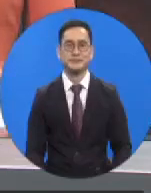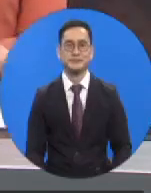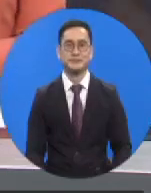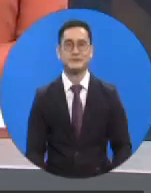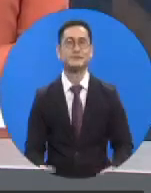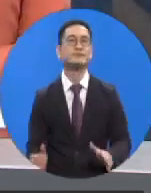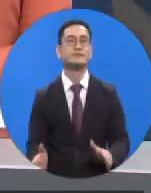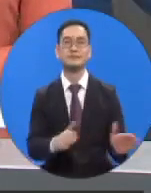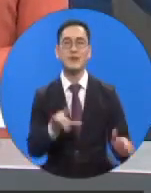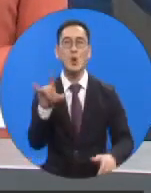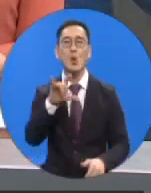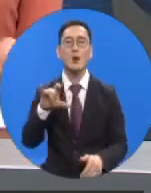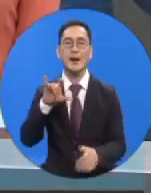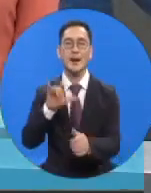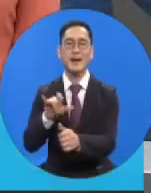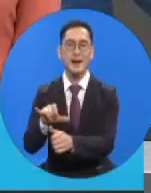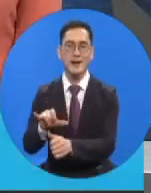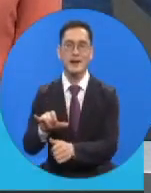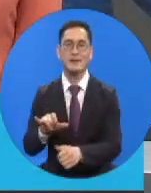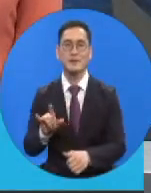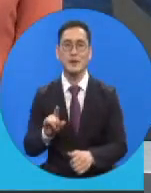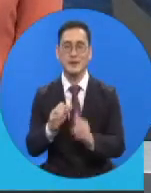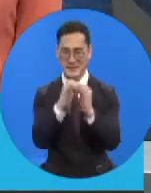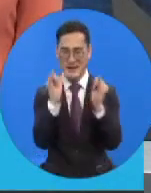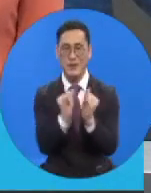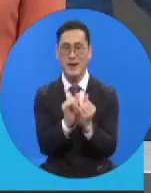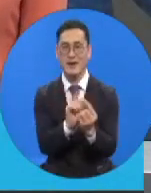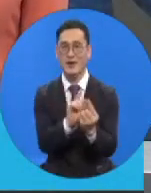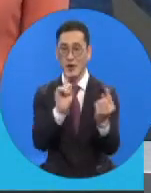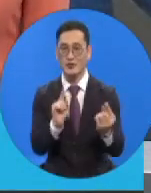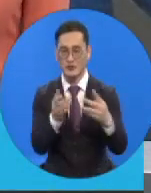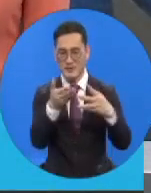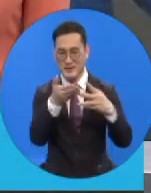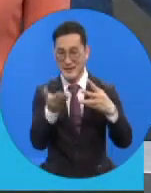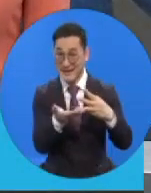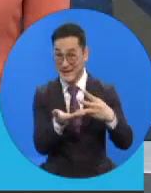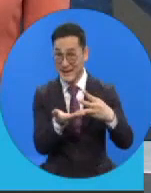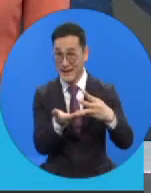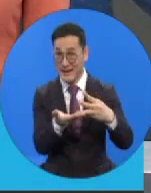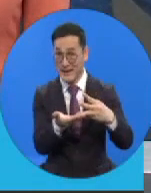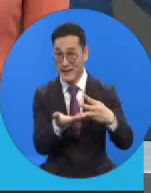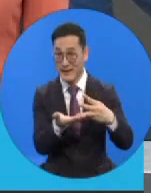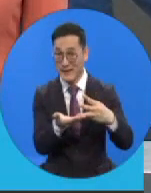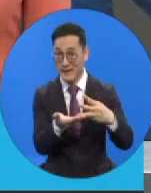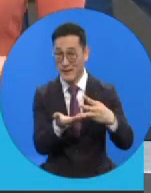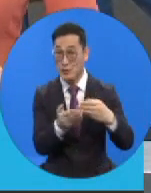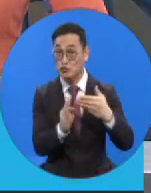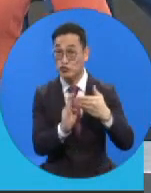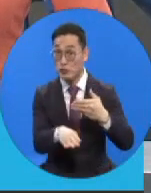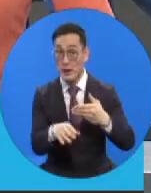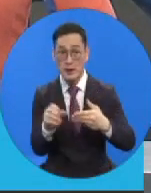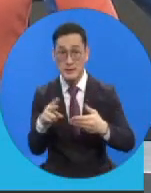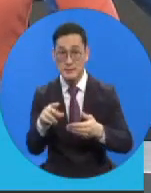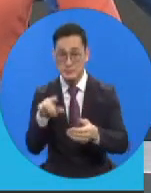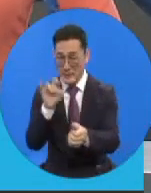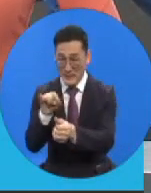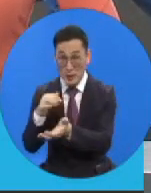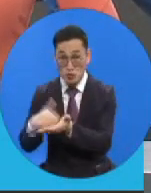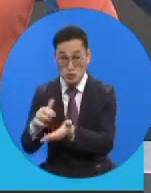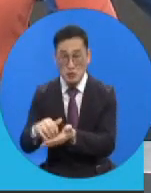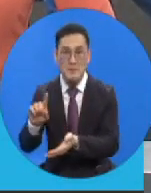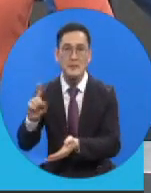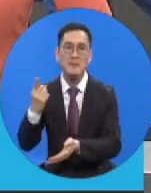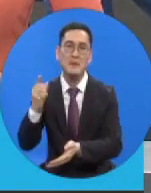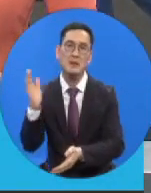네, 이어서 코로나19 소식입니다. 사회적 거리두기가 1단계로 내려간 어제 신규 확진자는 다시 100명대로 올라갔습니다. 네,